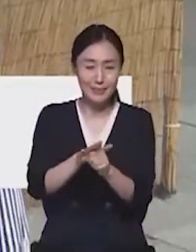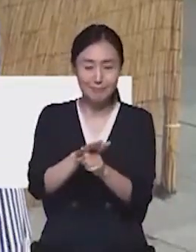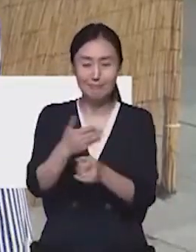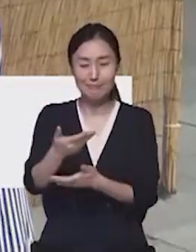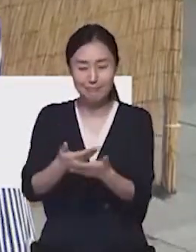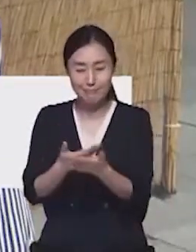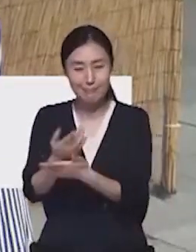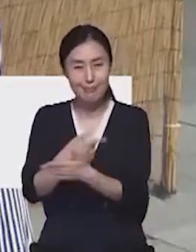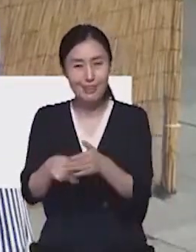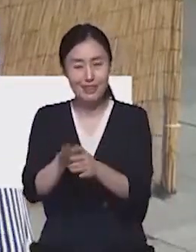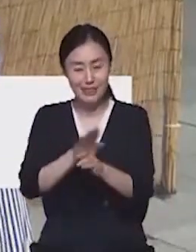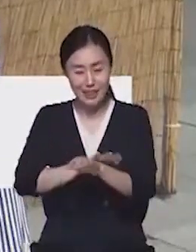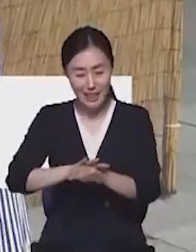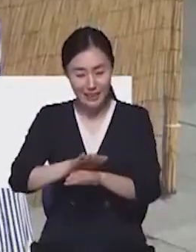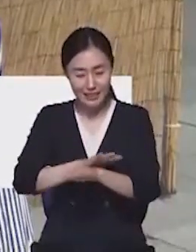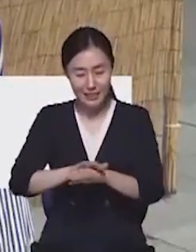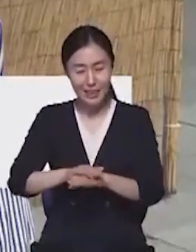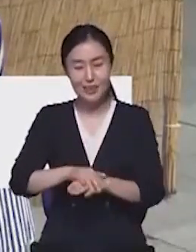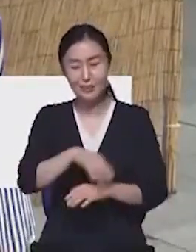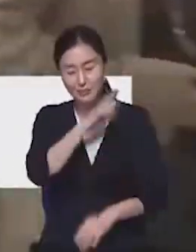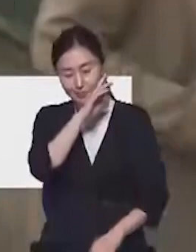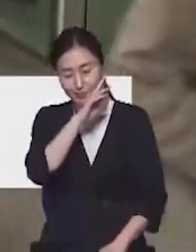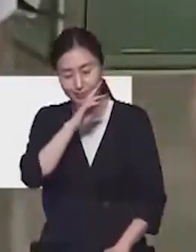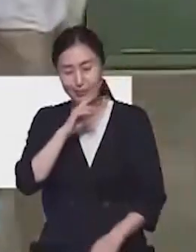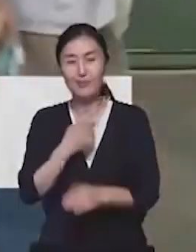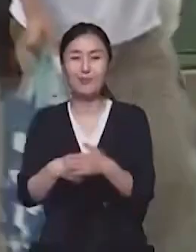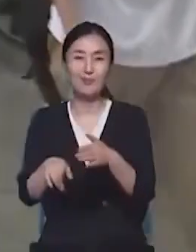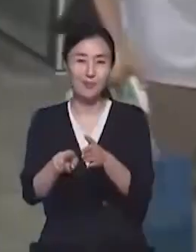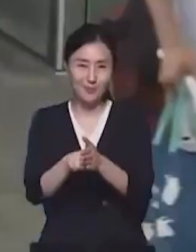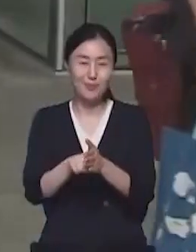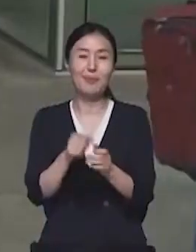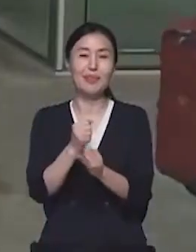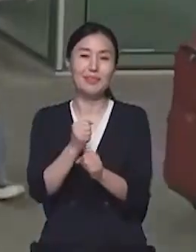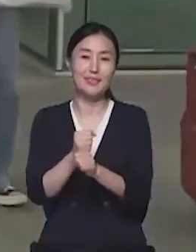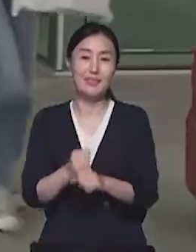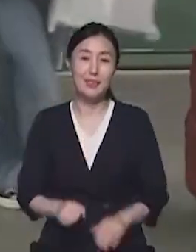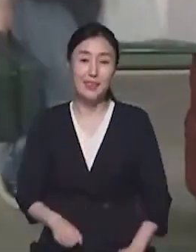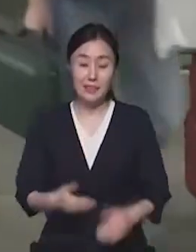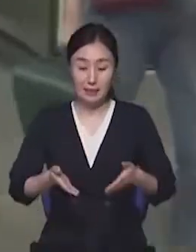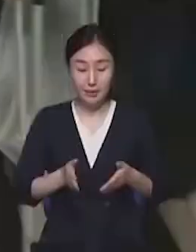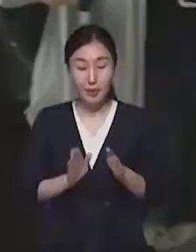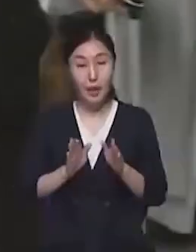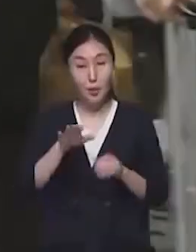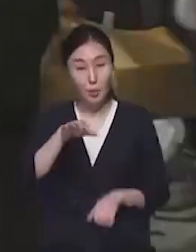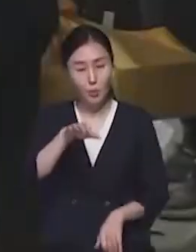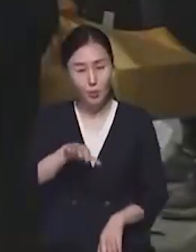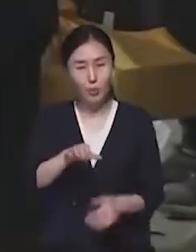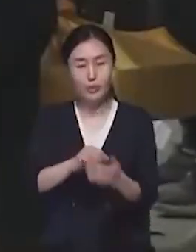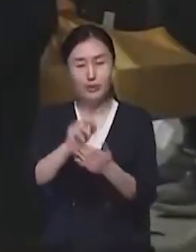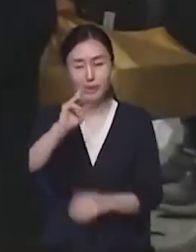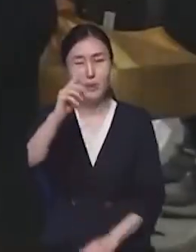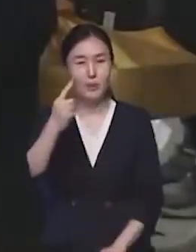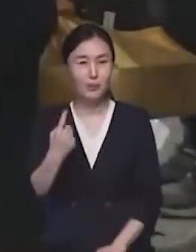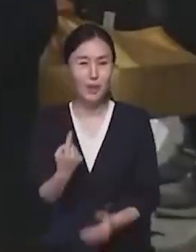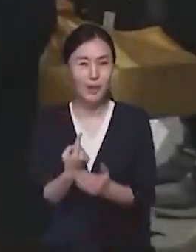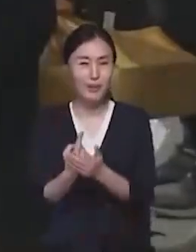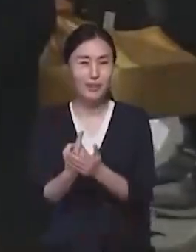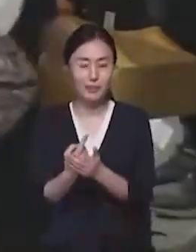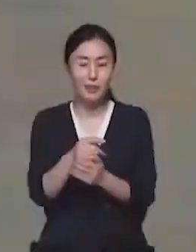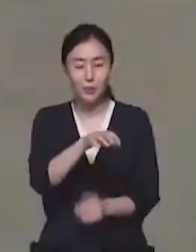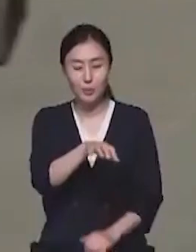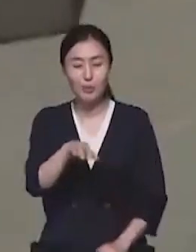잘 쉬었다 가시라고 그런 뜻에서 고향을 찾는 발길도 곳곳에서 이어졌습니다